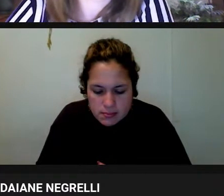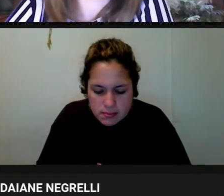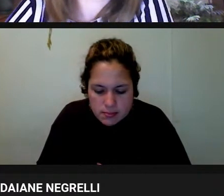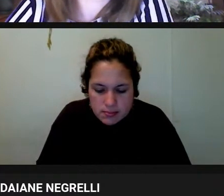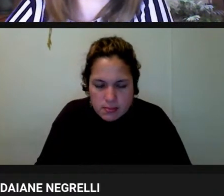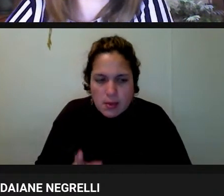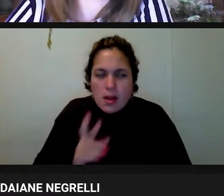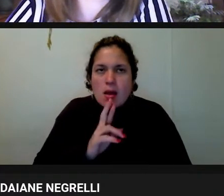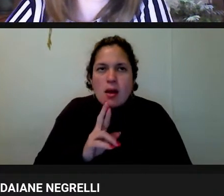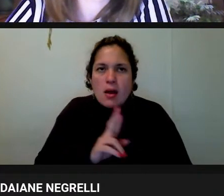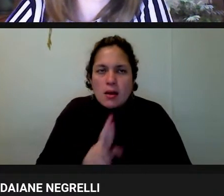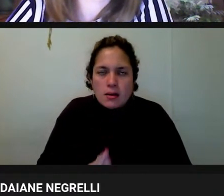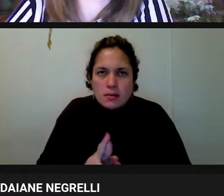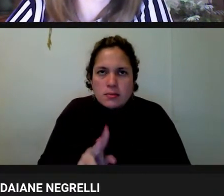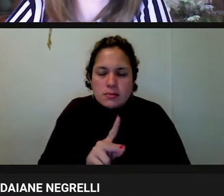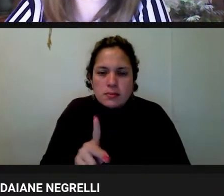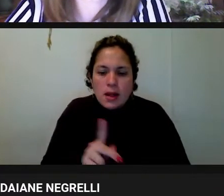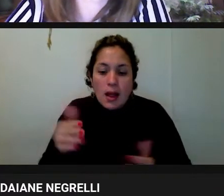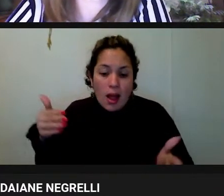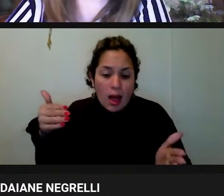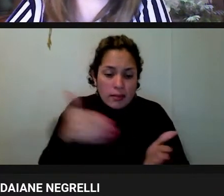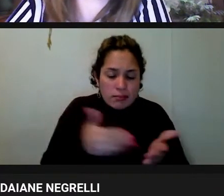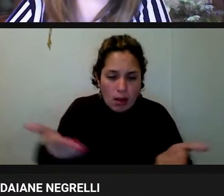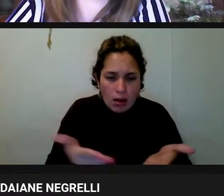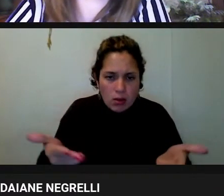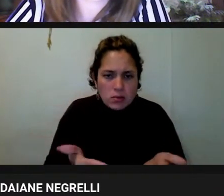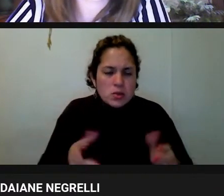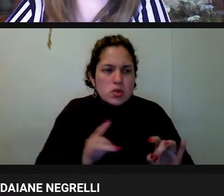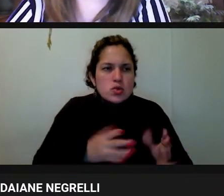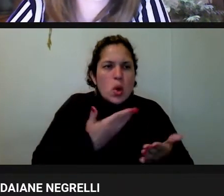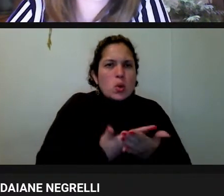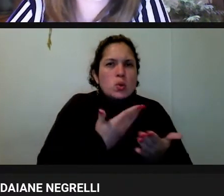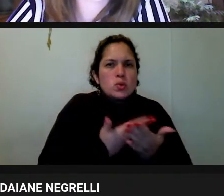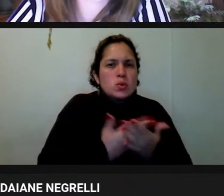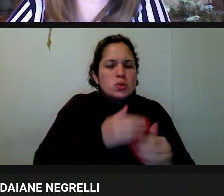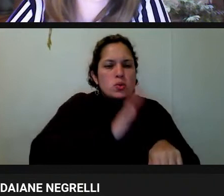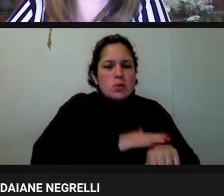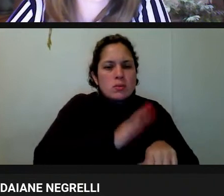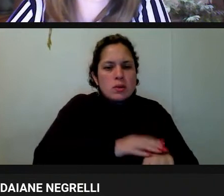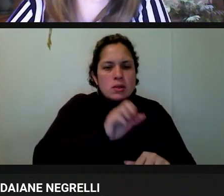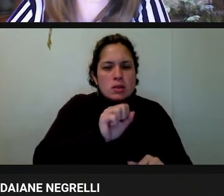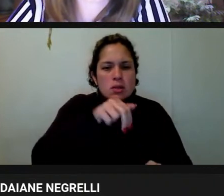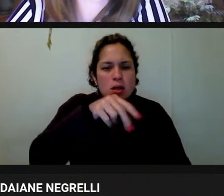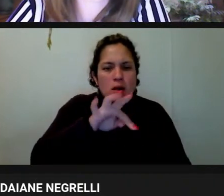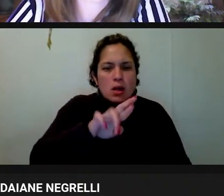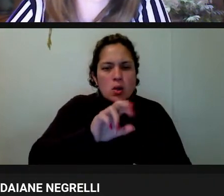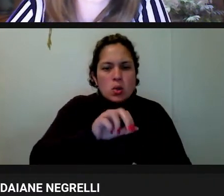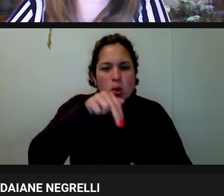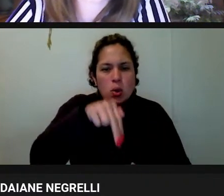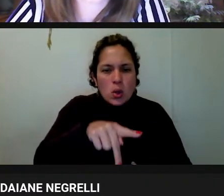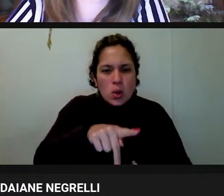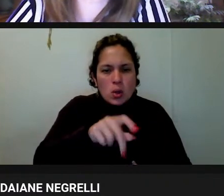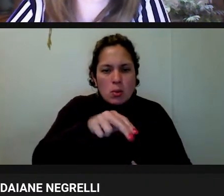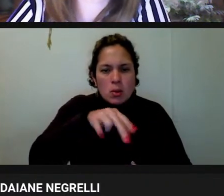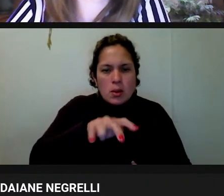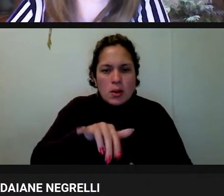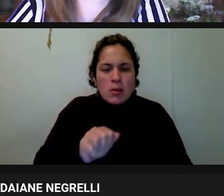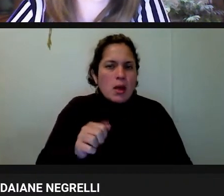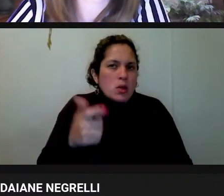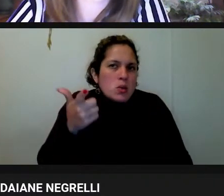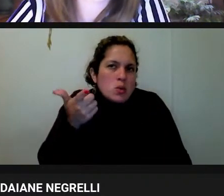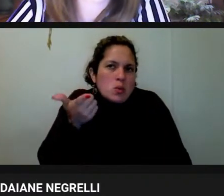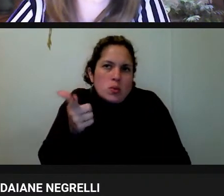Professora responde que até esse momento ela só se ocupou da questão da antroponímia e ainda não teve o tempo de entrar na questão